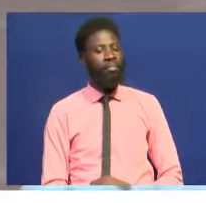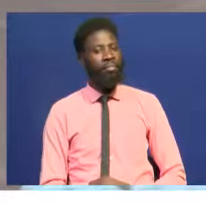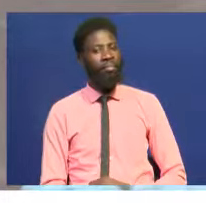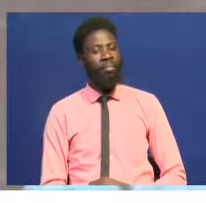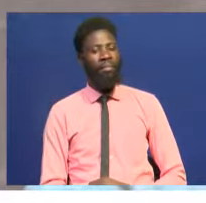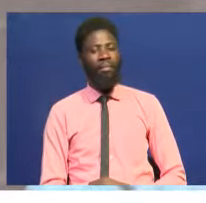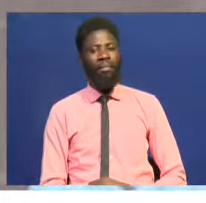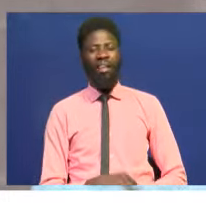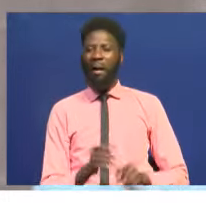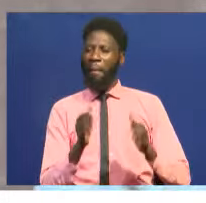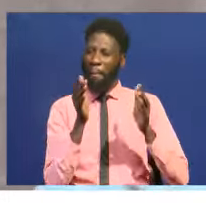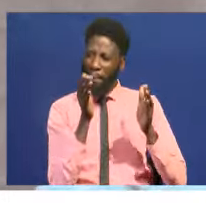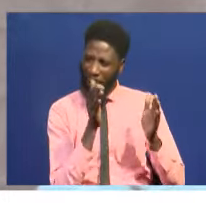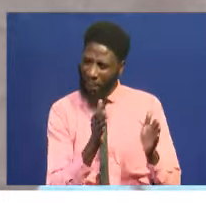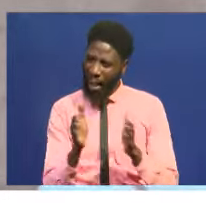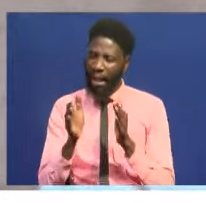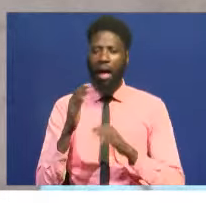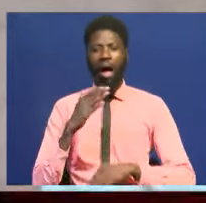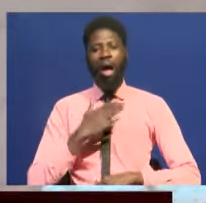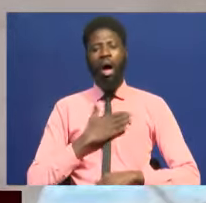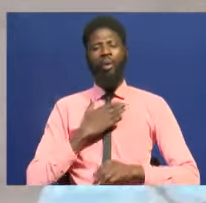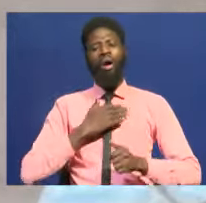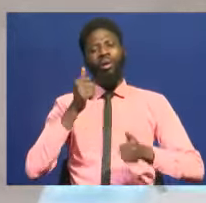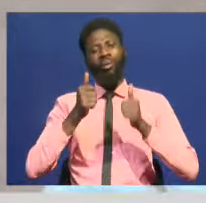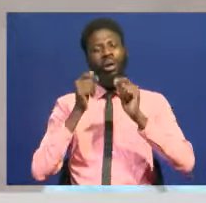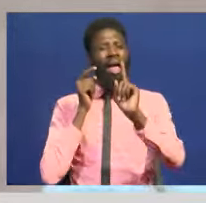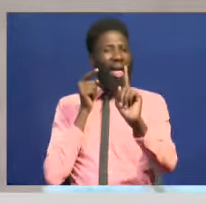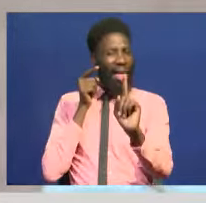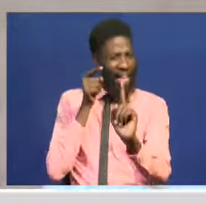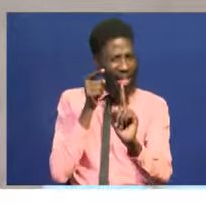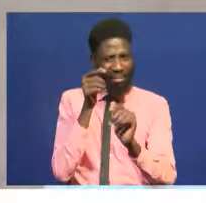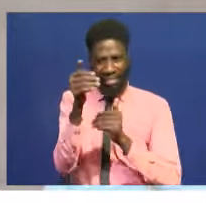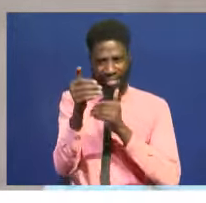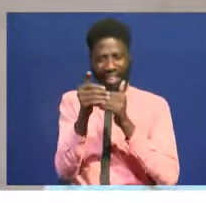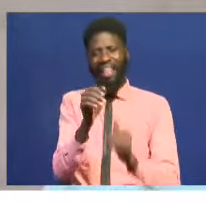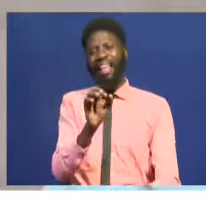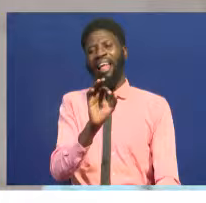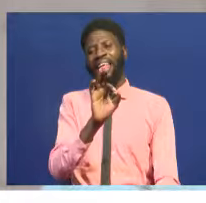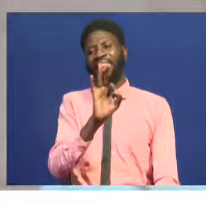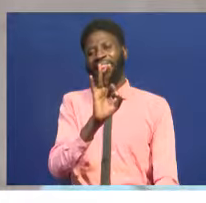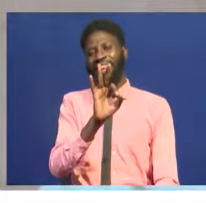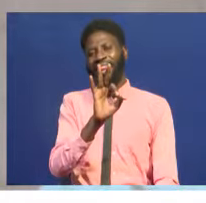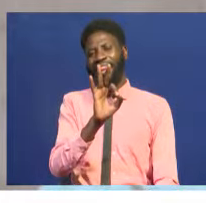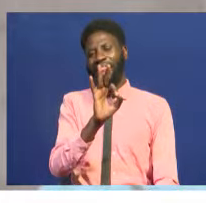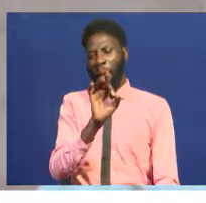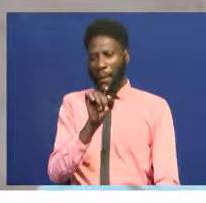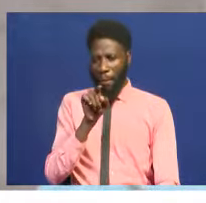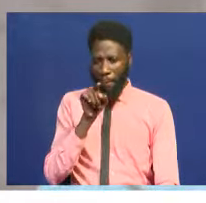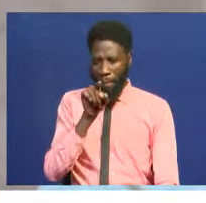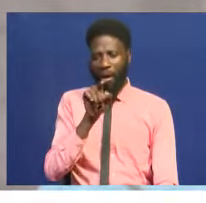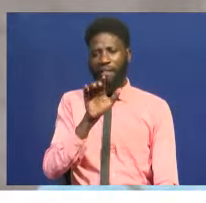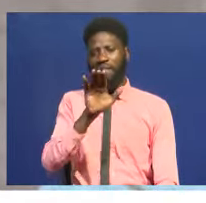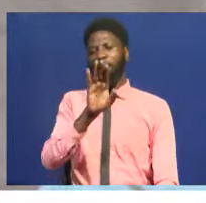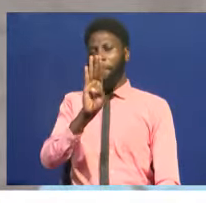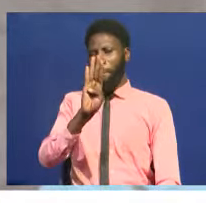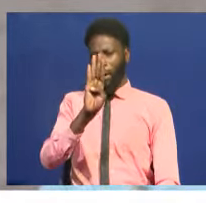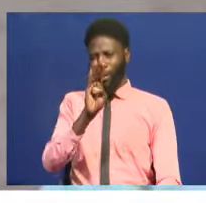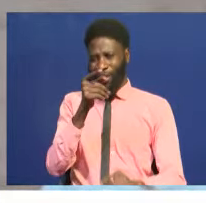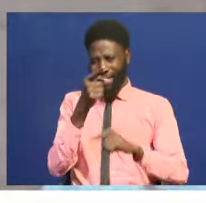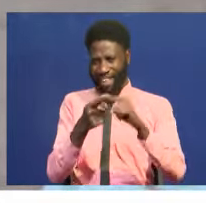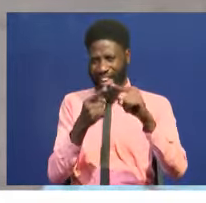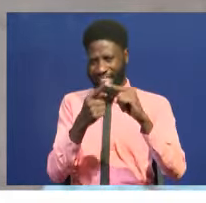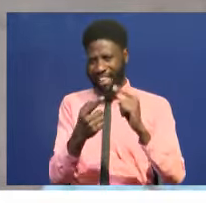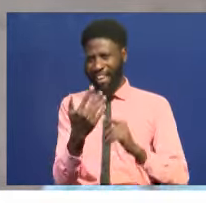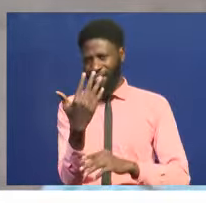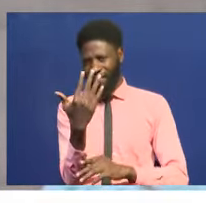Our plan is to spend close to $3.5 billion over the next 5 years in dealing with that problem,